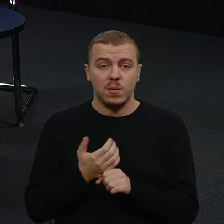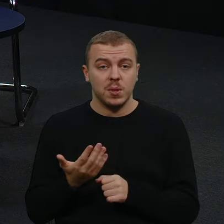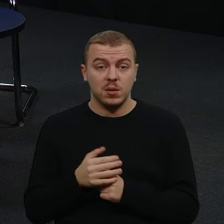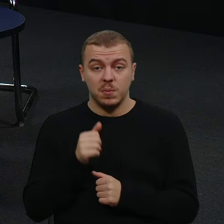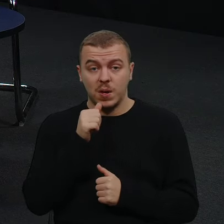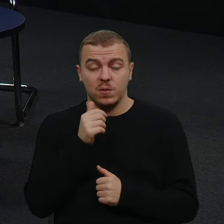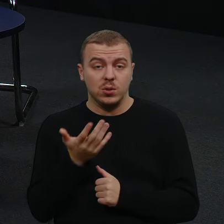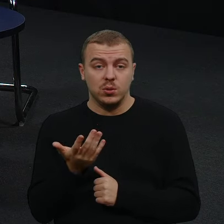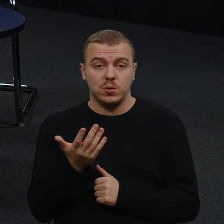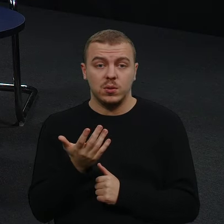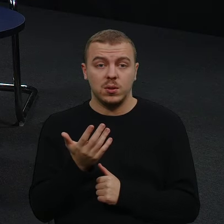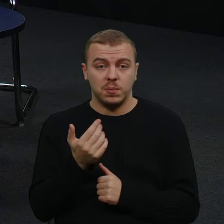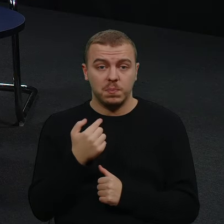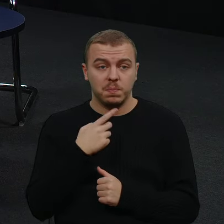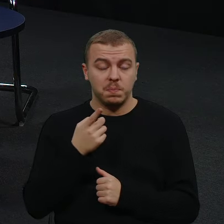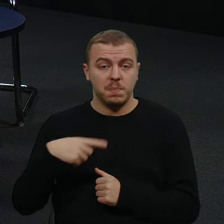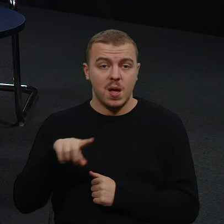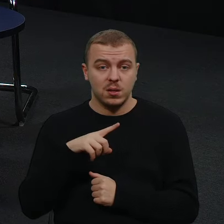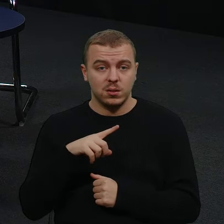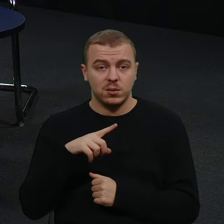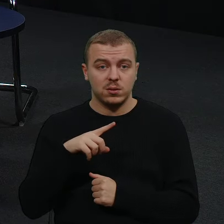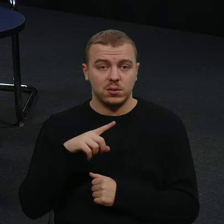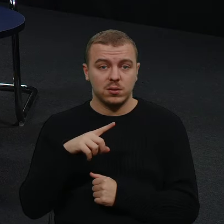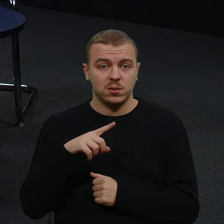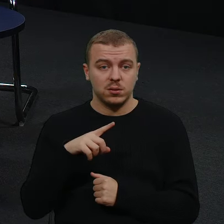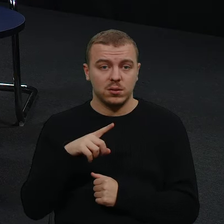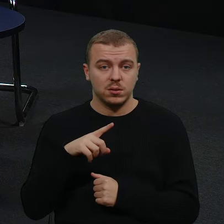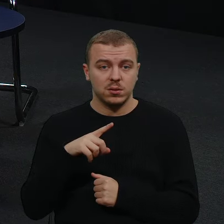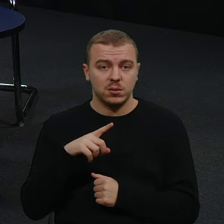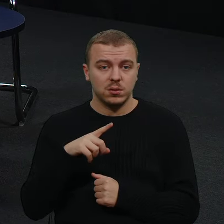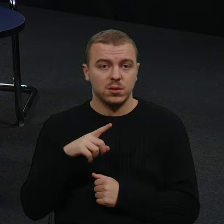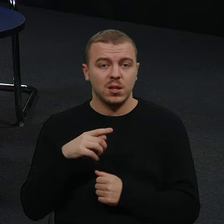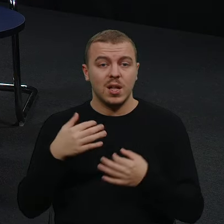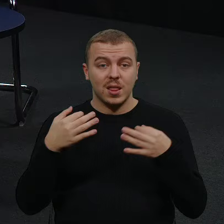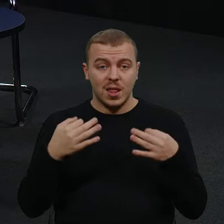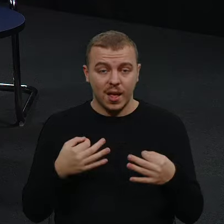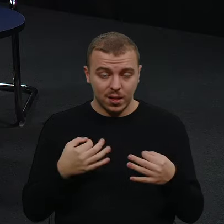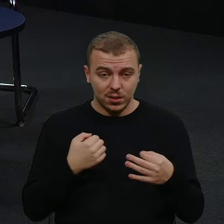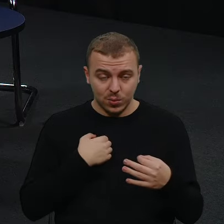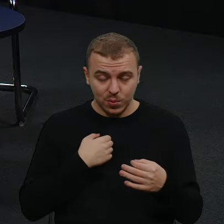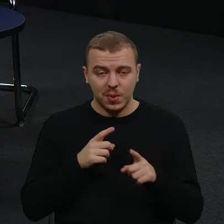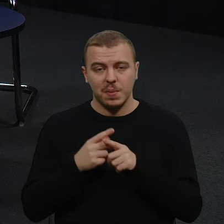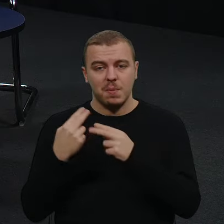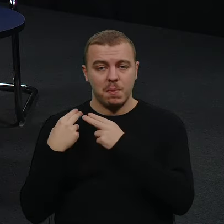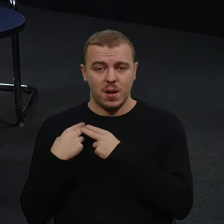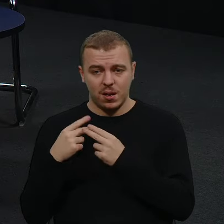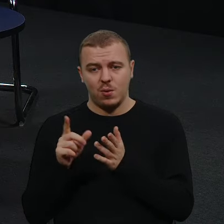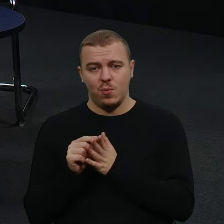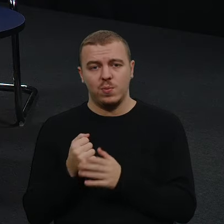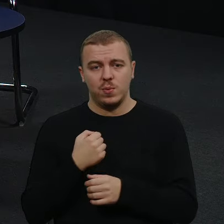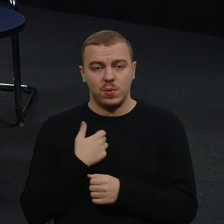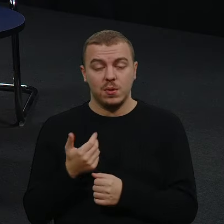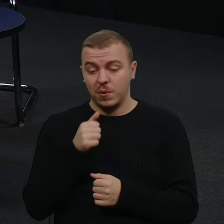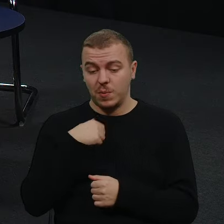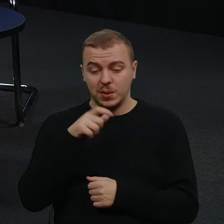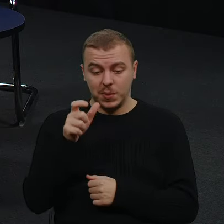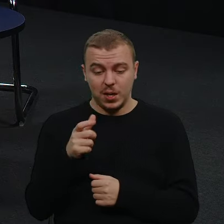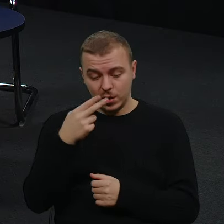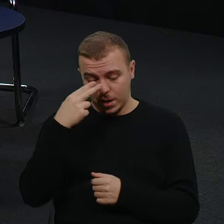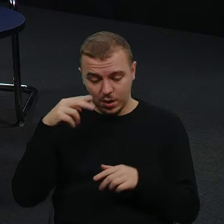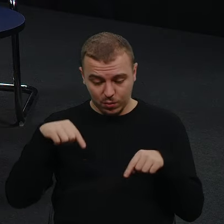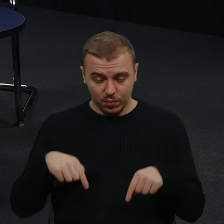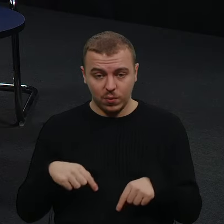Jeigu mes esam, reiškia, turim ne tik teisės, bet ir pareigas. Jeigu mes esam piliečiai, tai mes turim